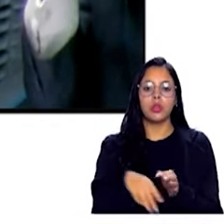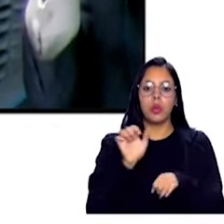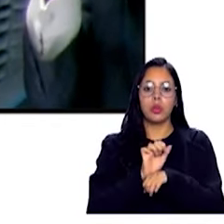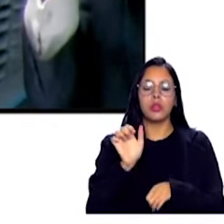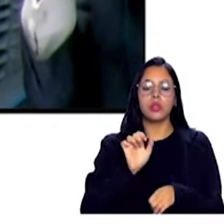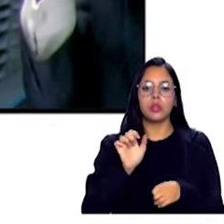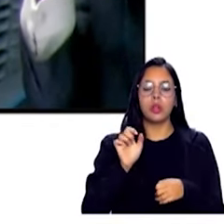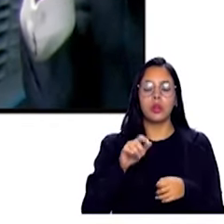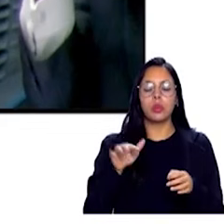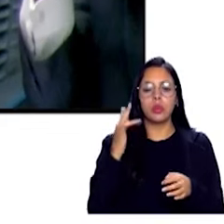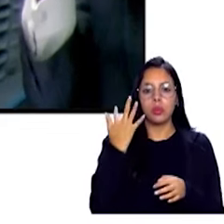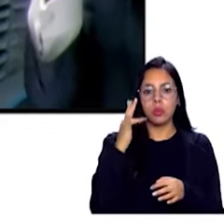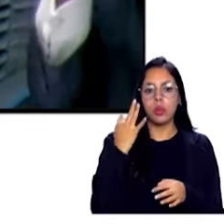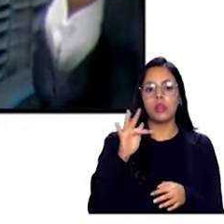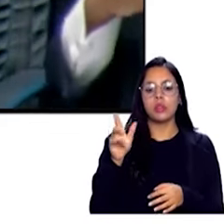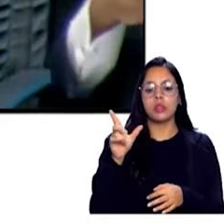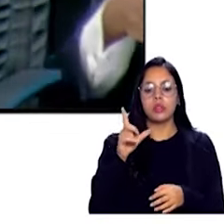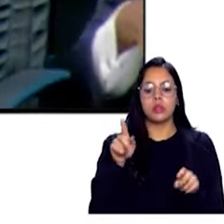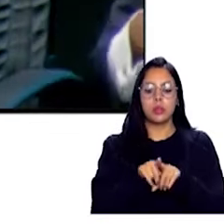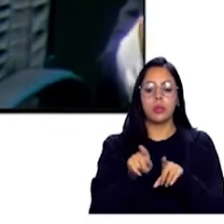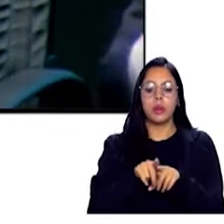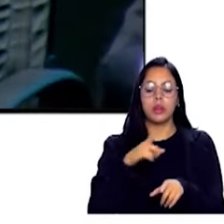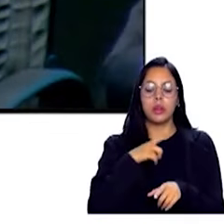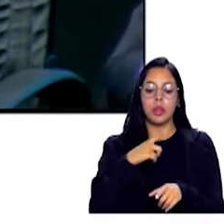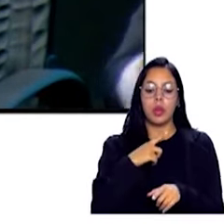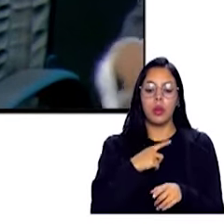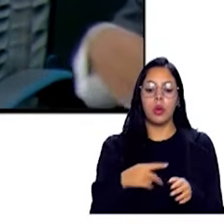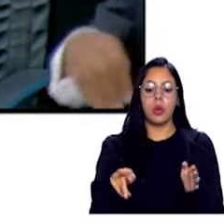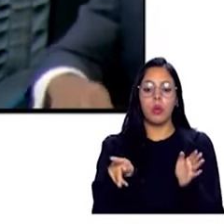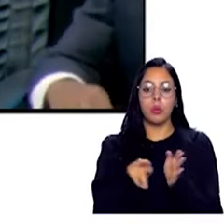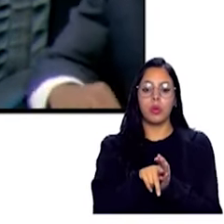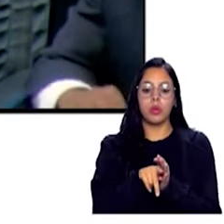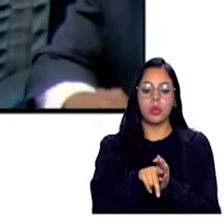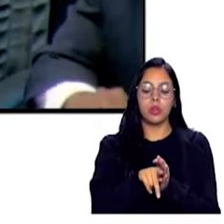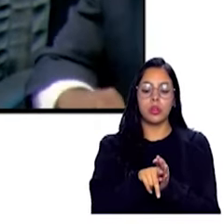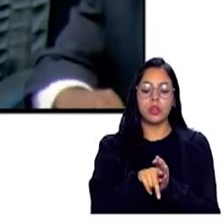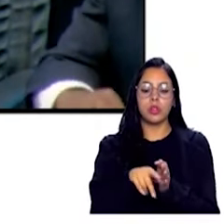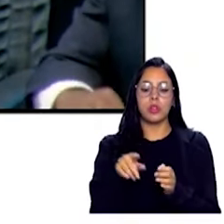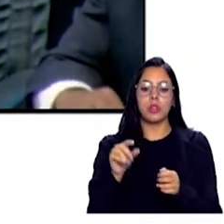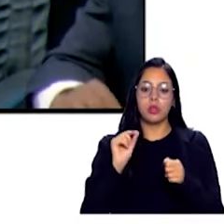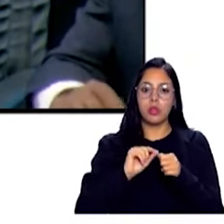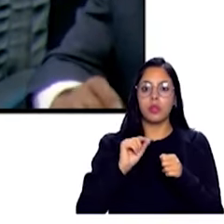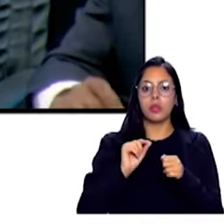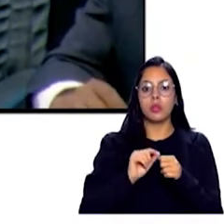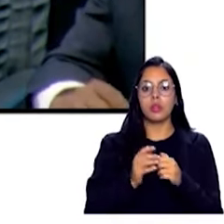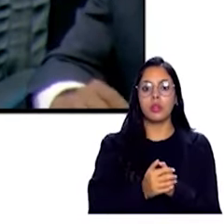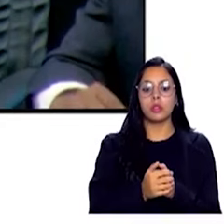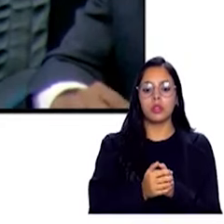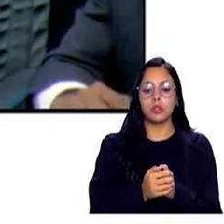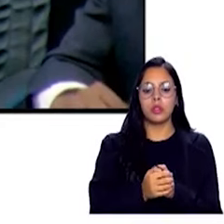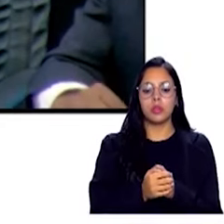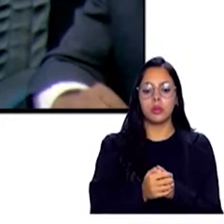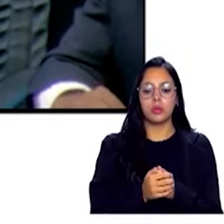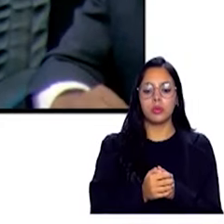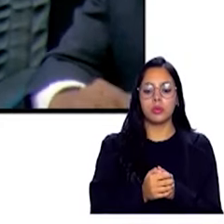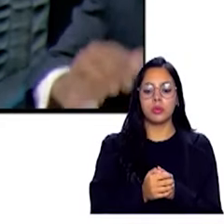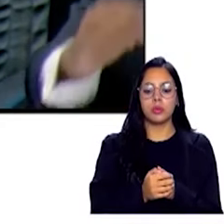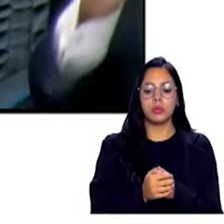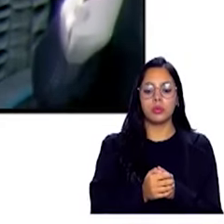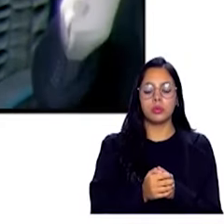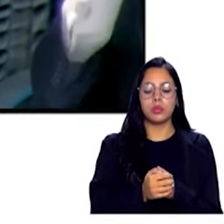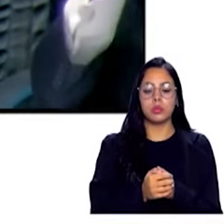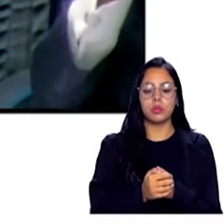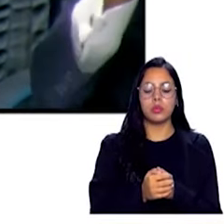cour de cassation qui ont été amené à se prononcer sur les mêmes questions successivement ET dans un